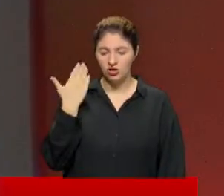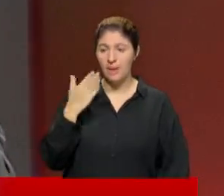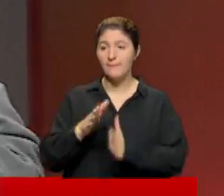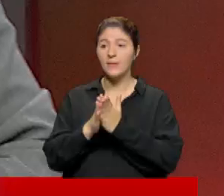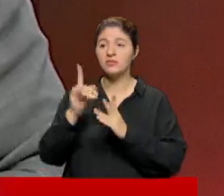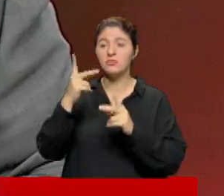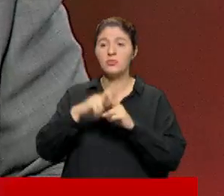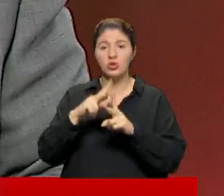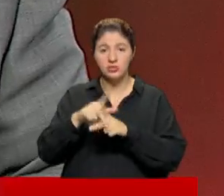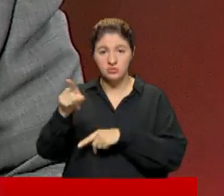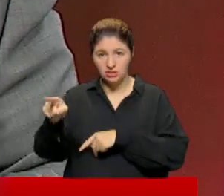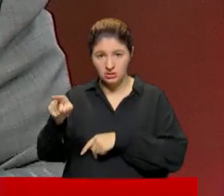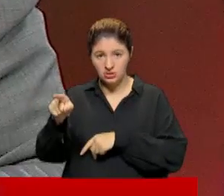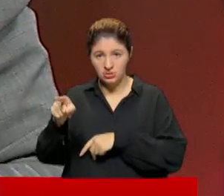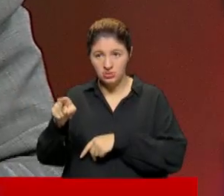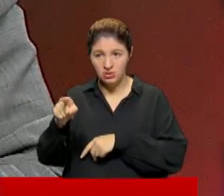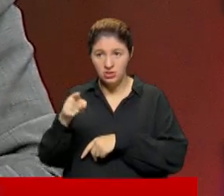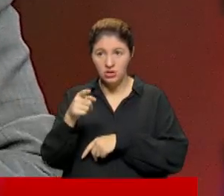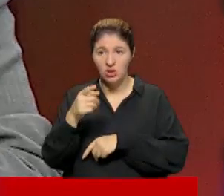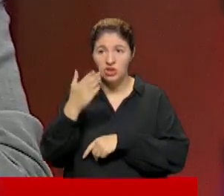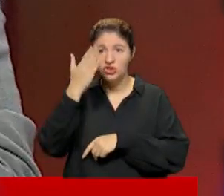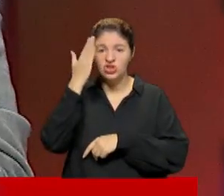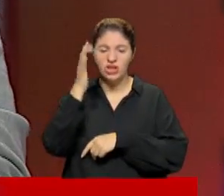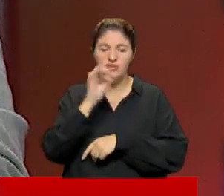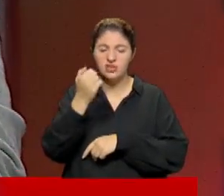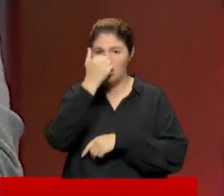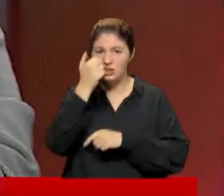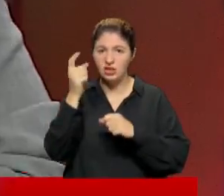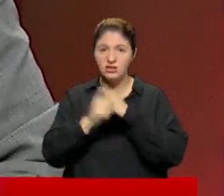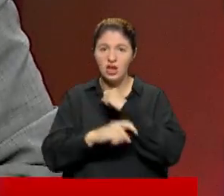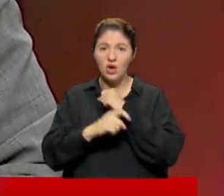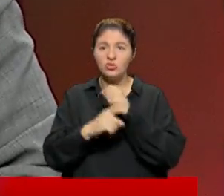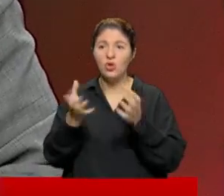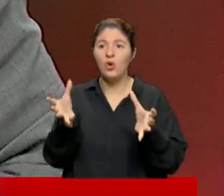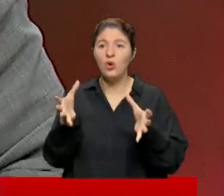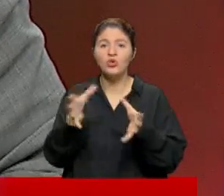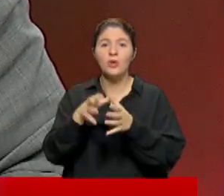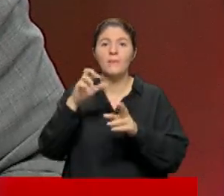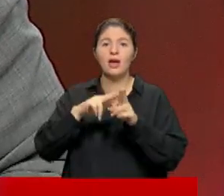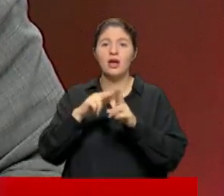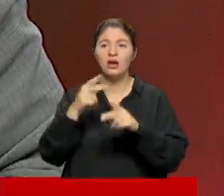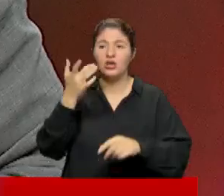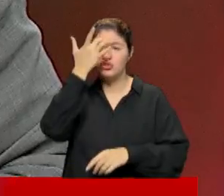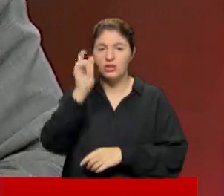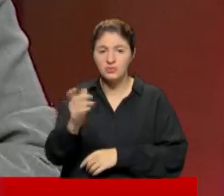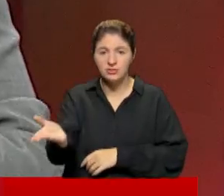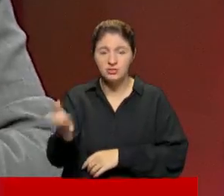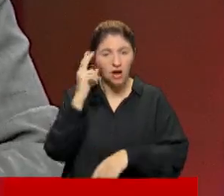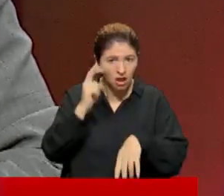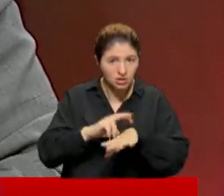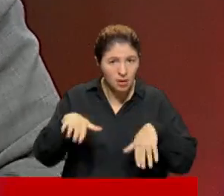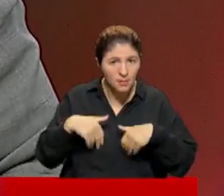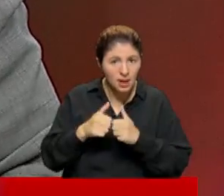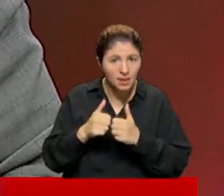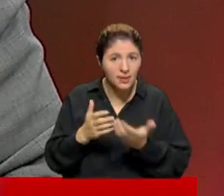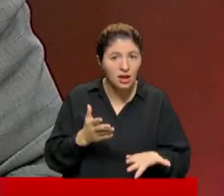Mersin'de bir polisimizi şerefsiz bir kanlı terör örgütü PKK şehit etti hatırlayalım hep